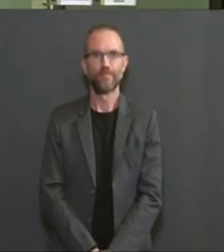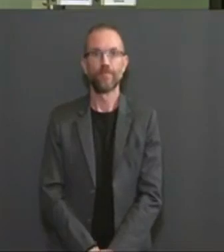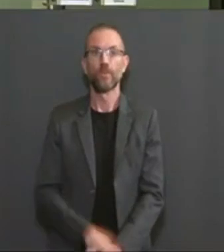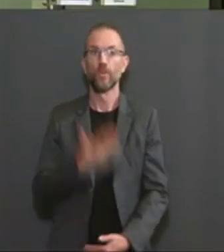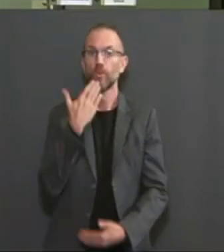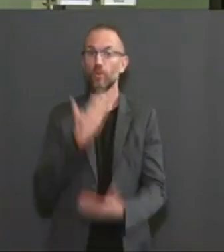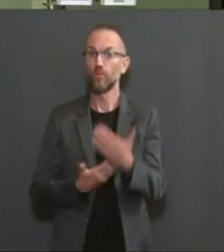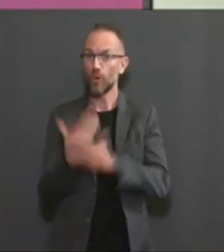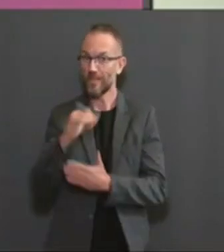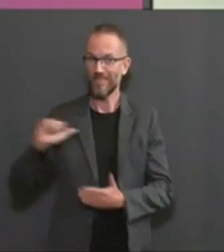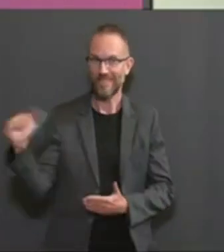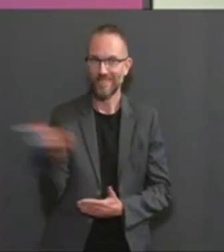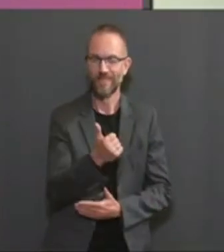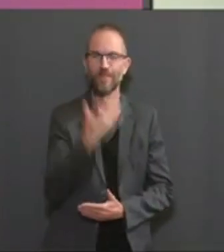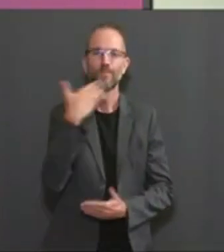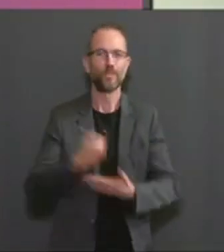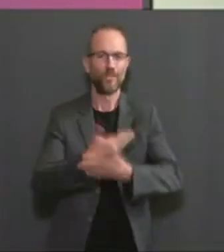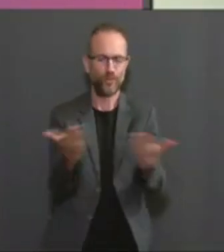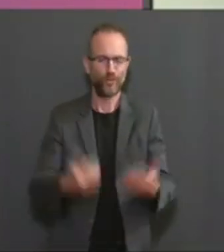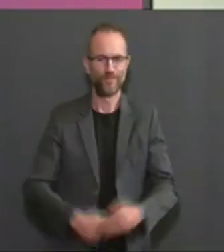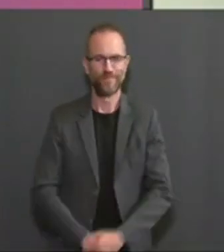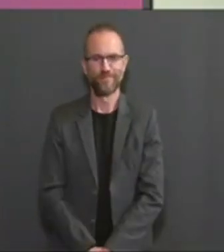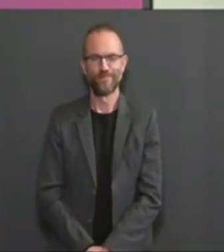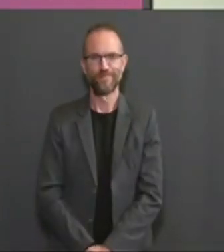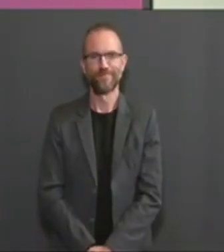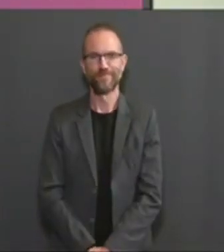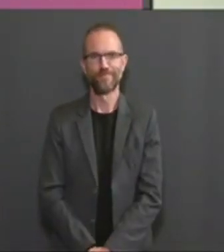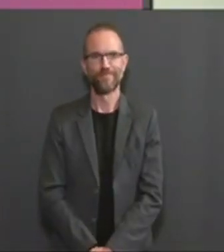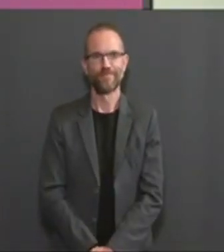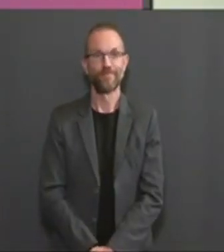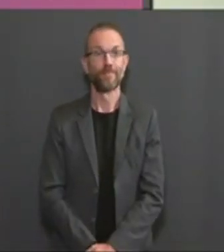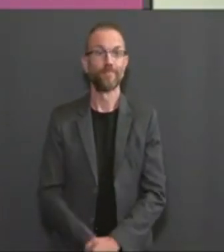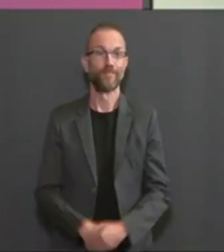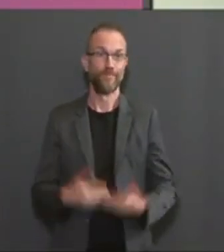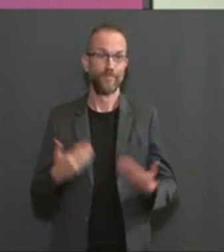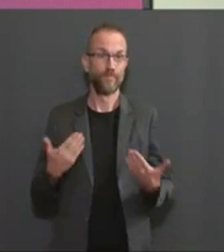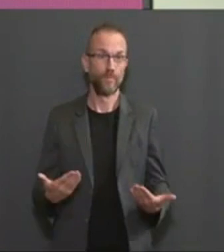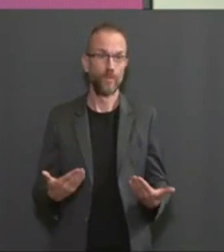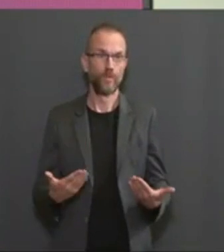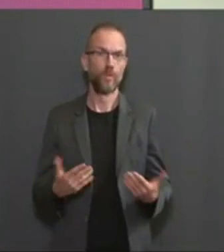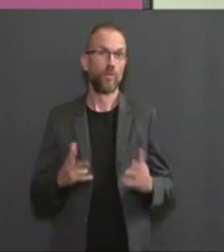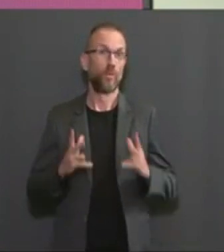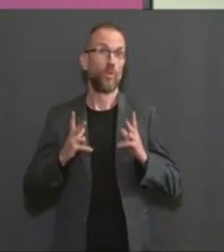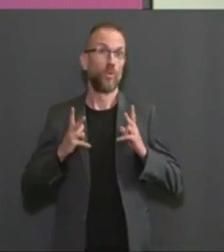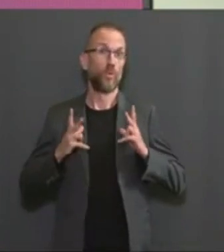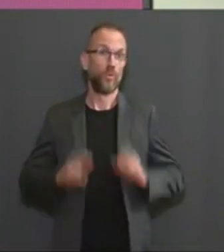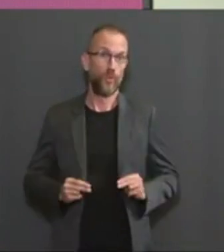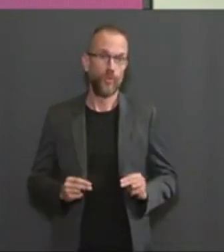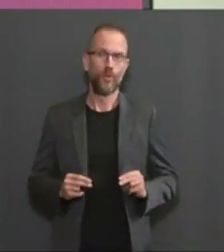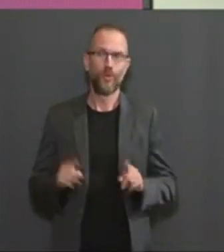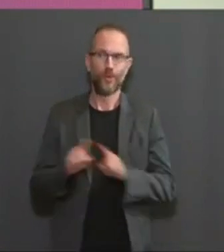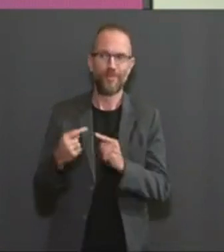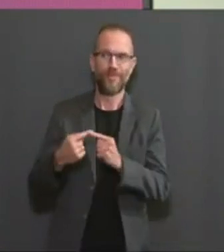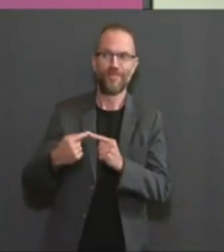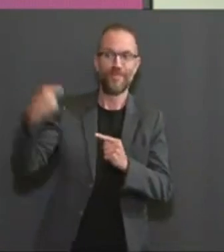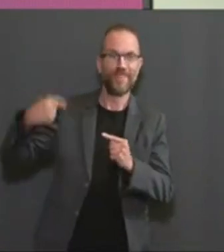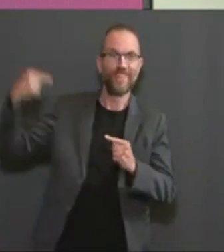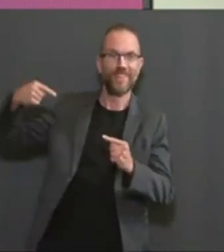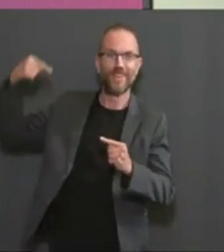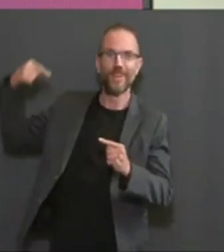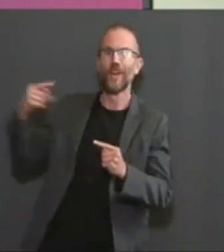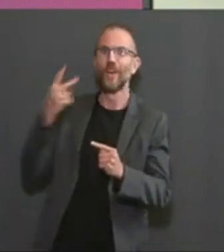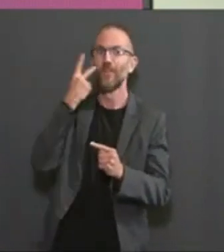Karine, bonjour à toutes, bonjour à tous. Alors, heureusement, comme les jours et les semaines précédentes, on a actuellement une